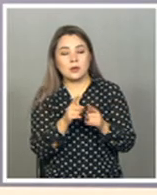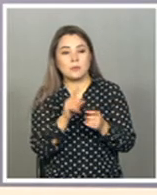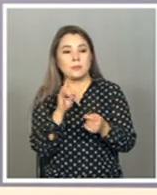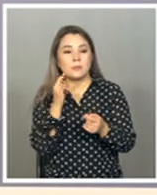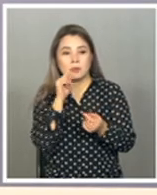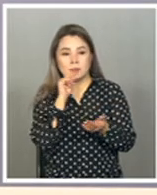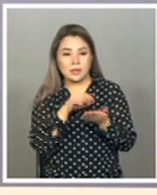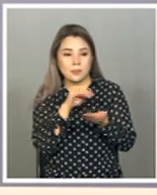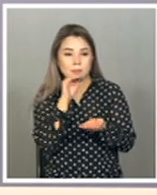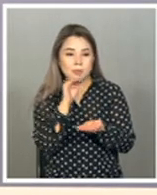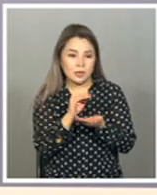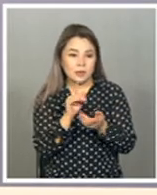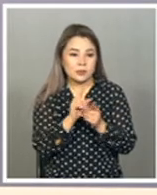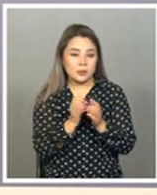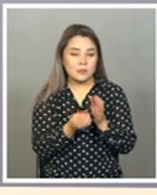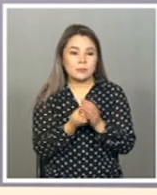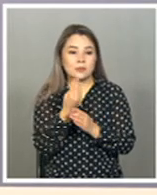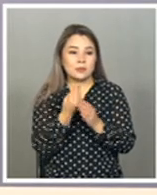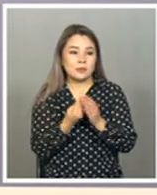жұртты таңғалдырды.